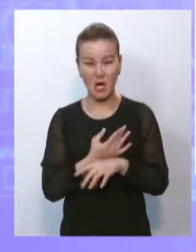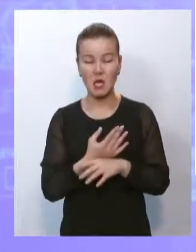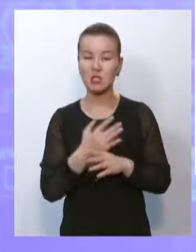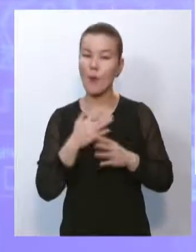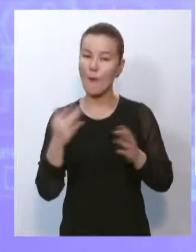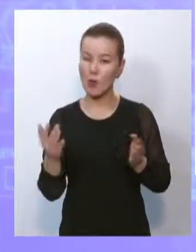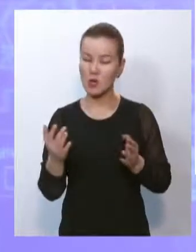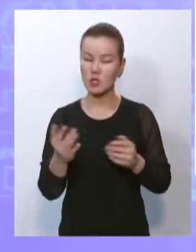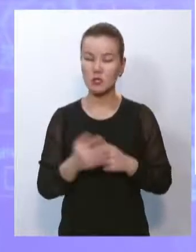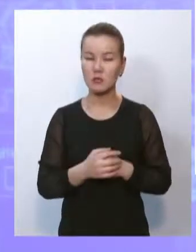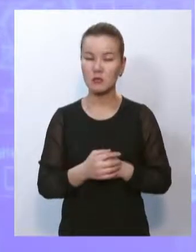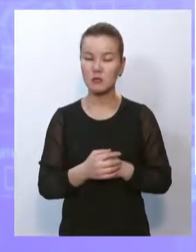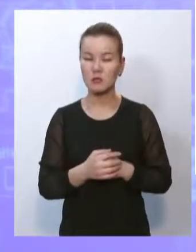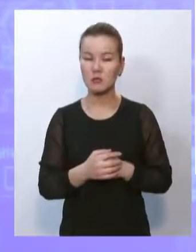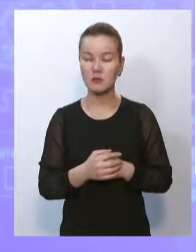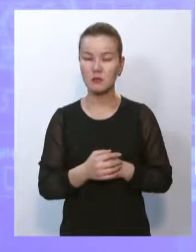больше